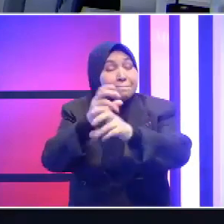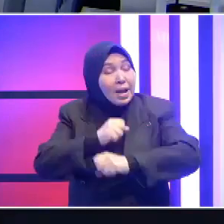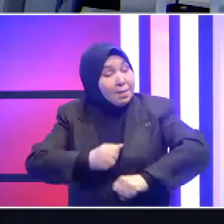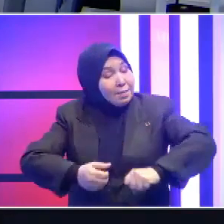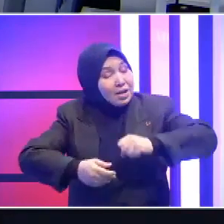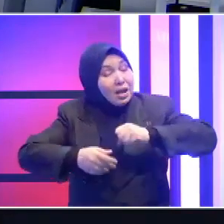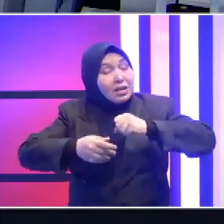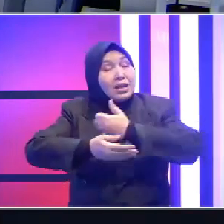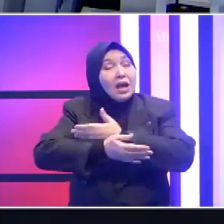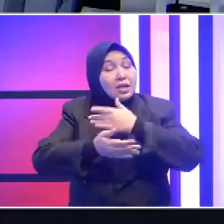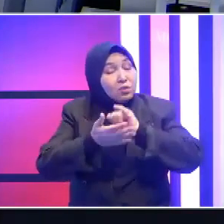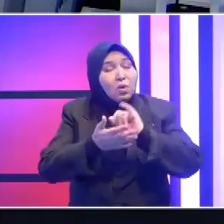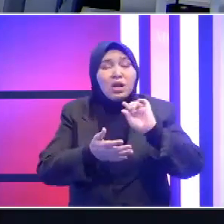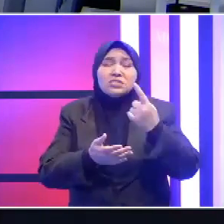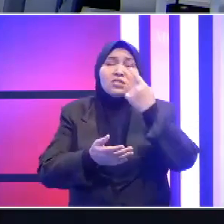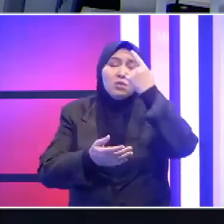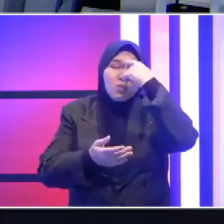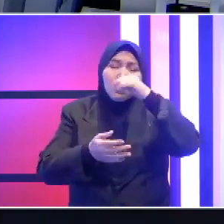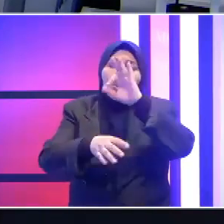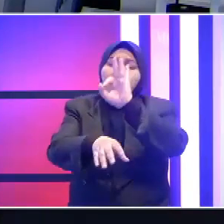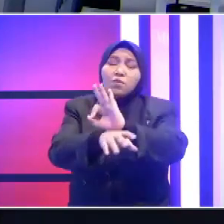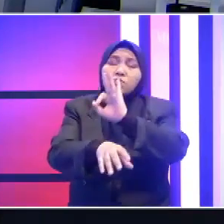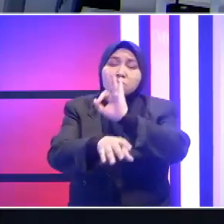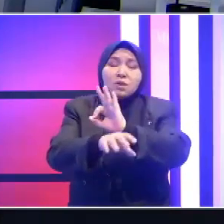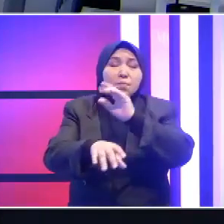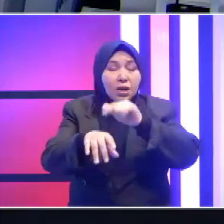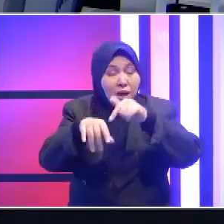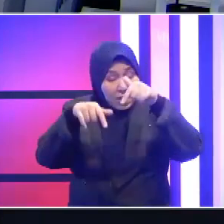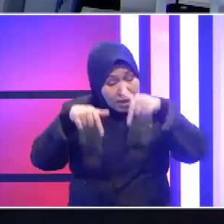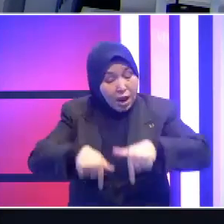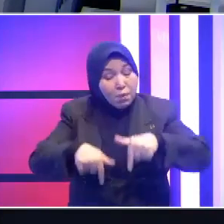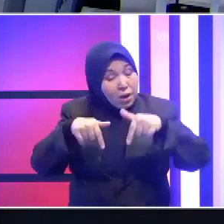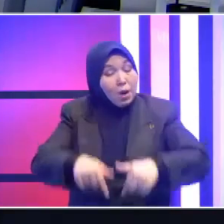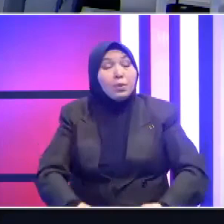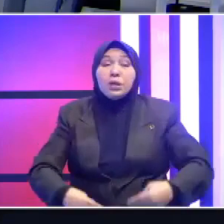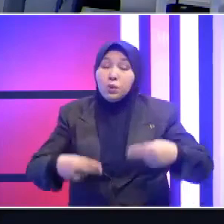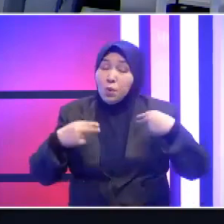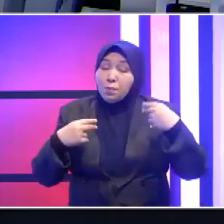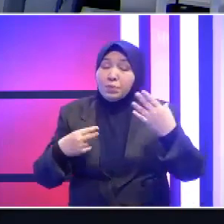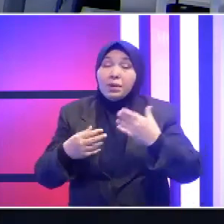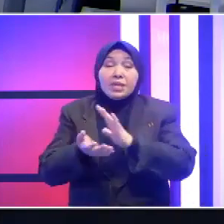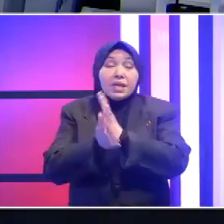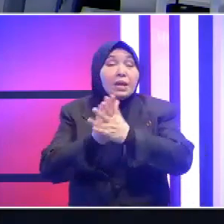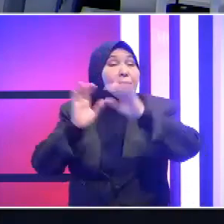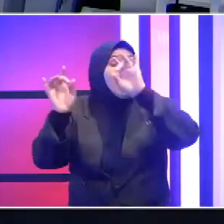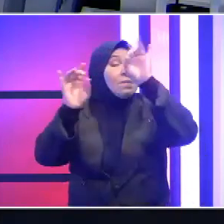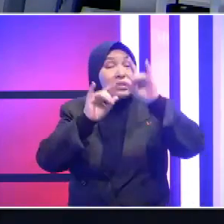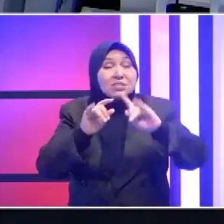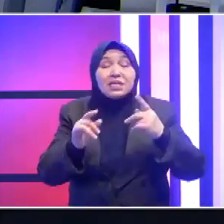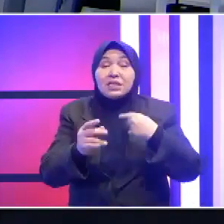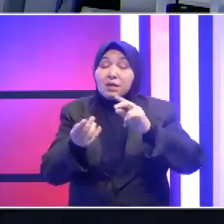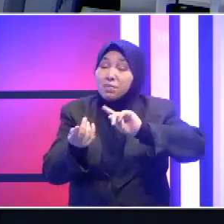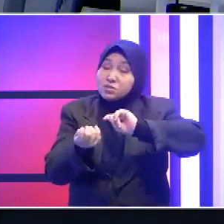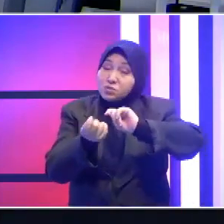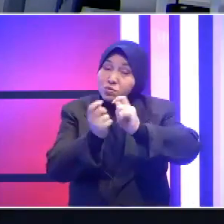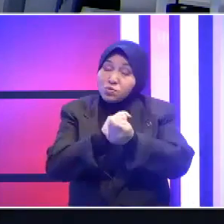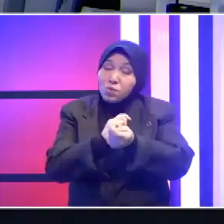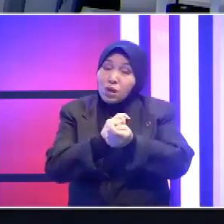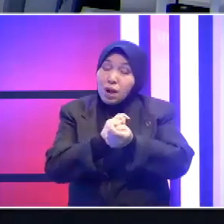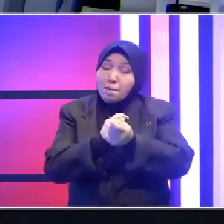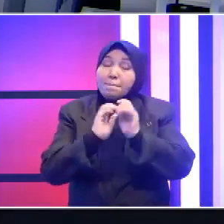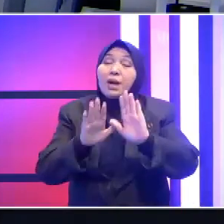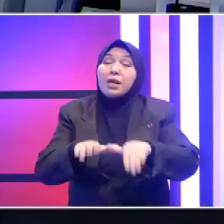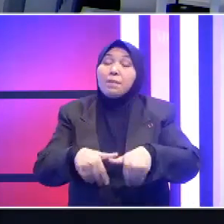ia hanyalah untuk difungsikan pada waktu hidup ini dan perhiasan jadi kita kena complete kena tukarkan